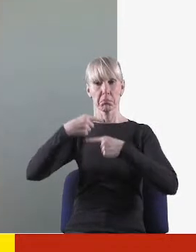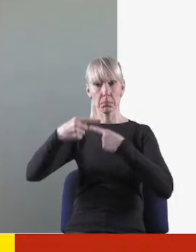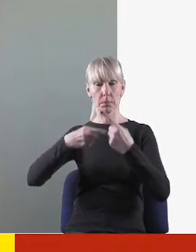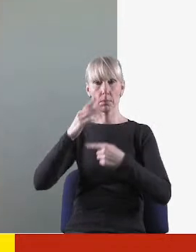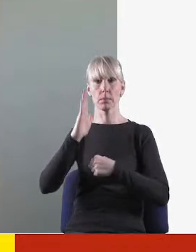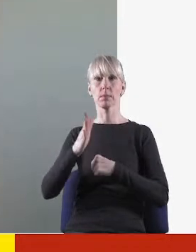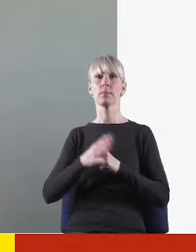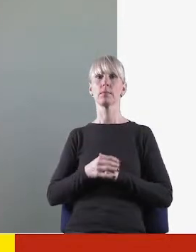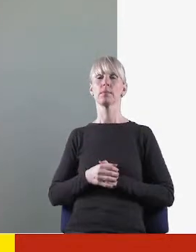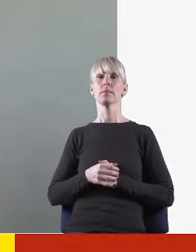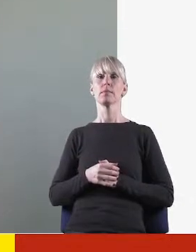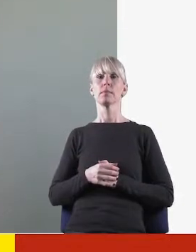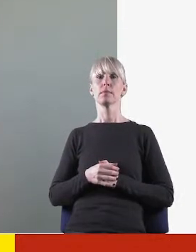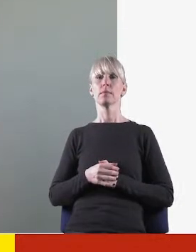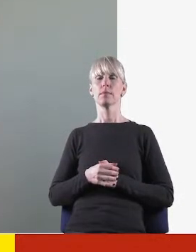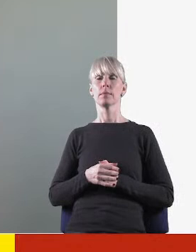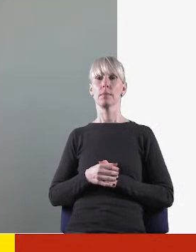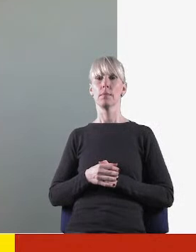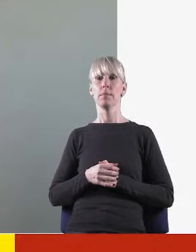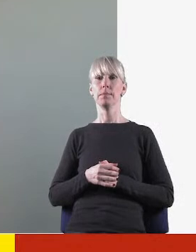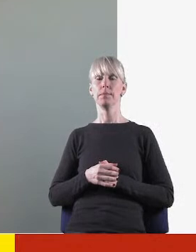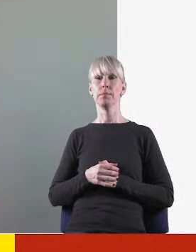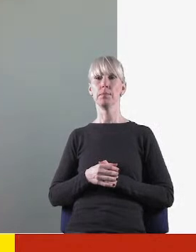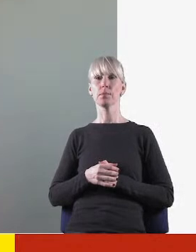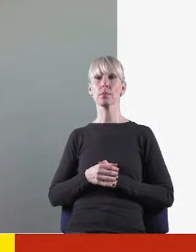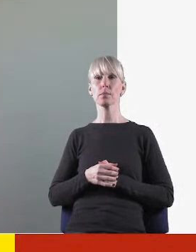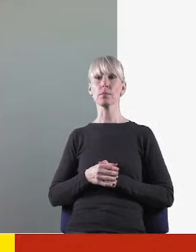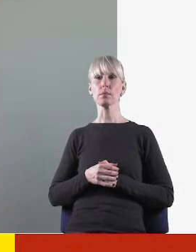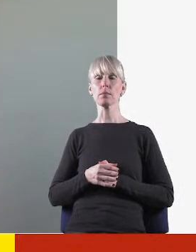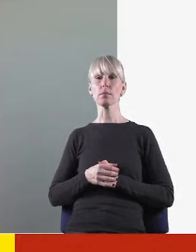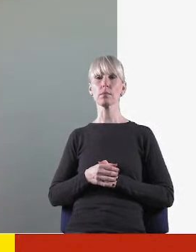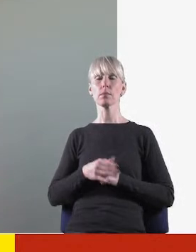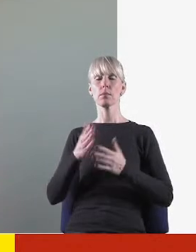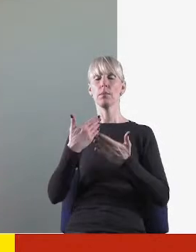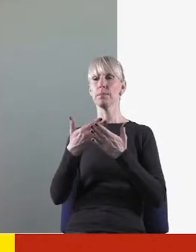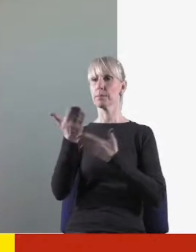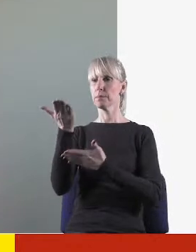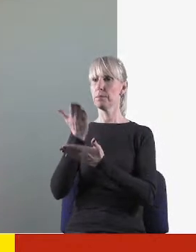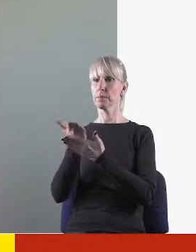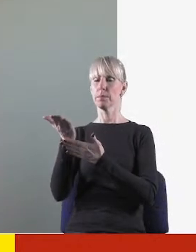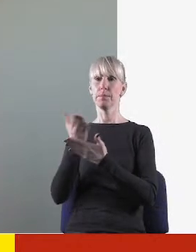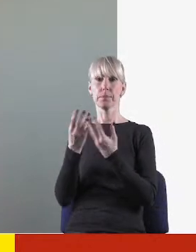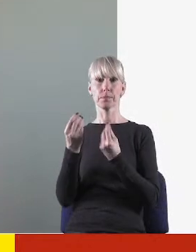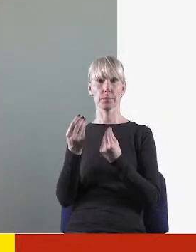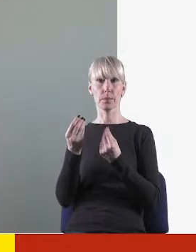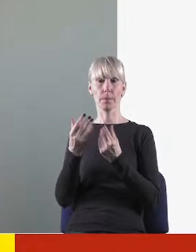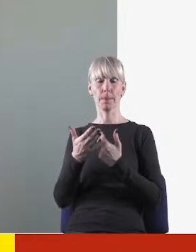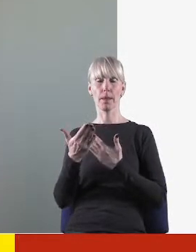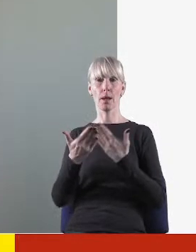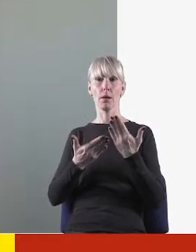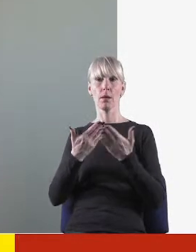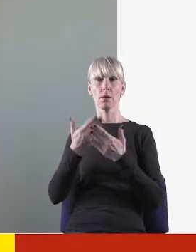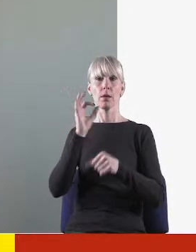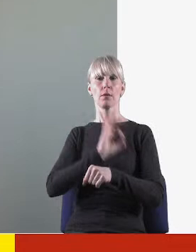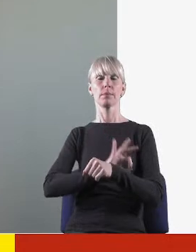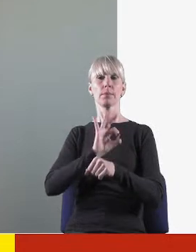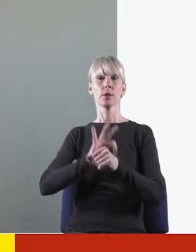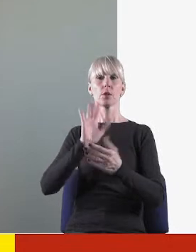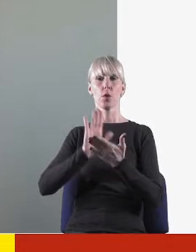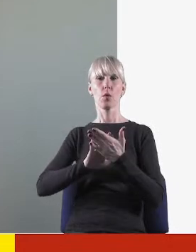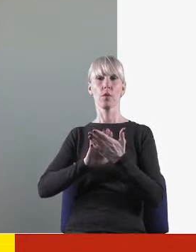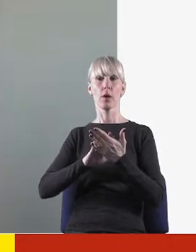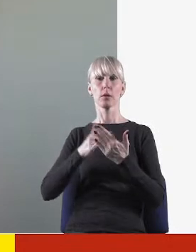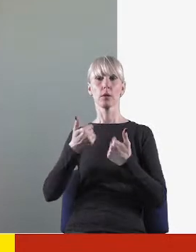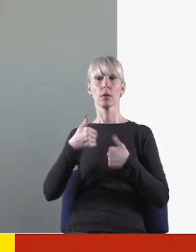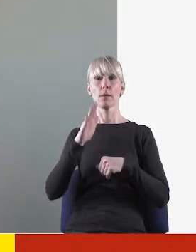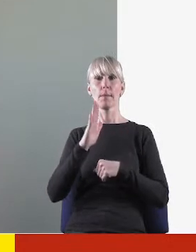realizacji. W związku z tym kwota, która jest wnioskowana na przeznaczenie w projekcie uchwały,